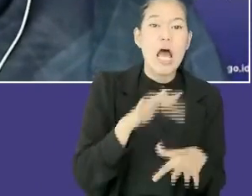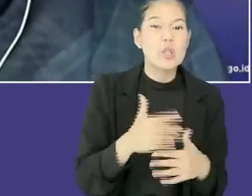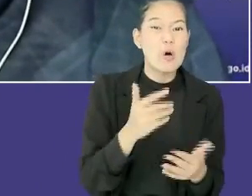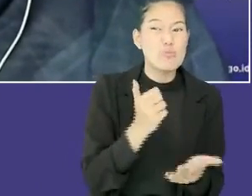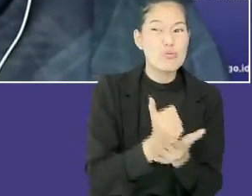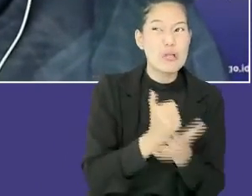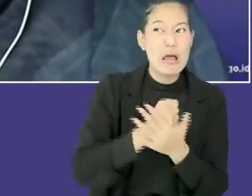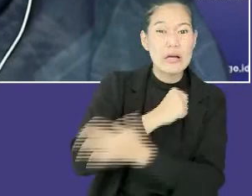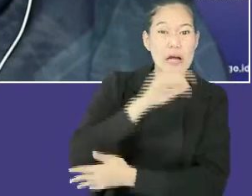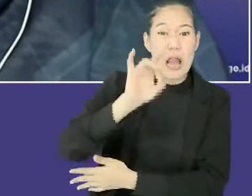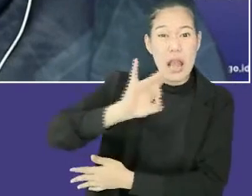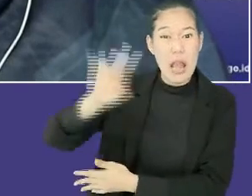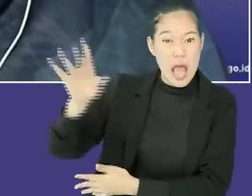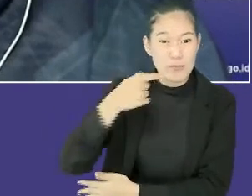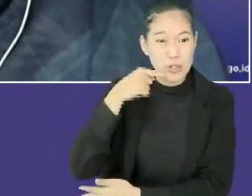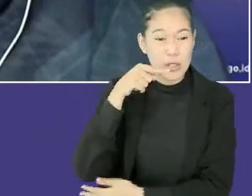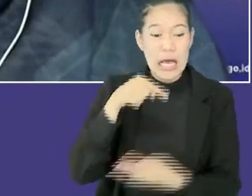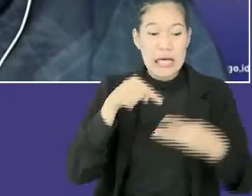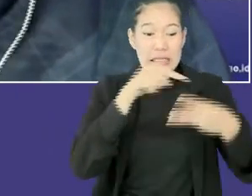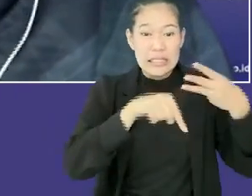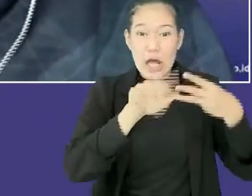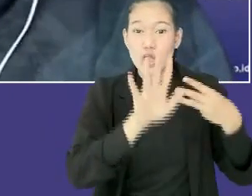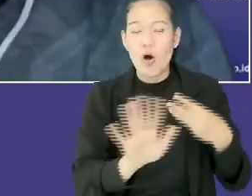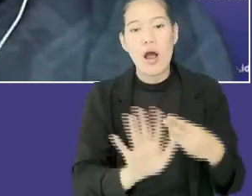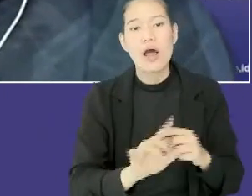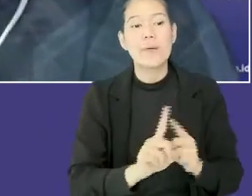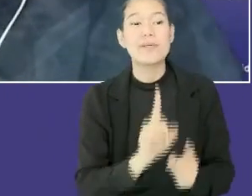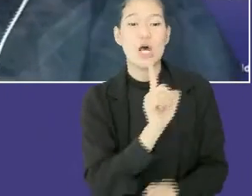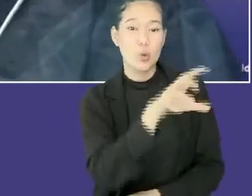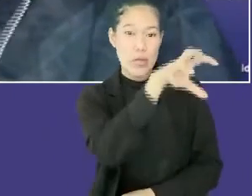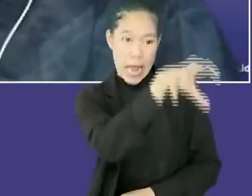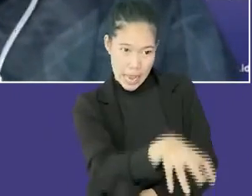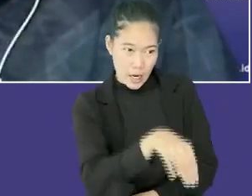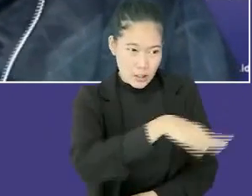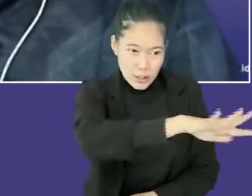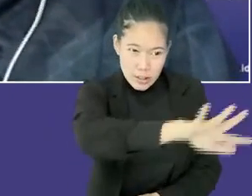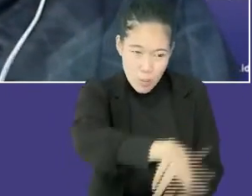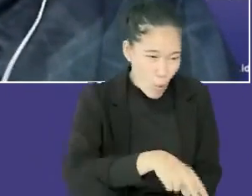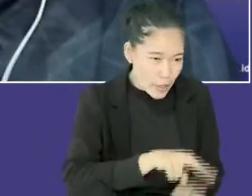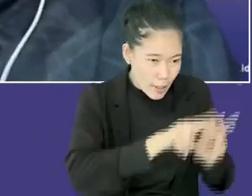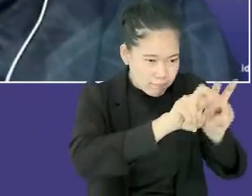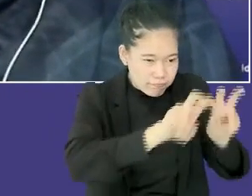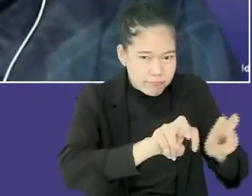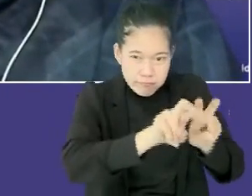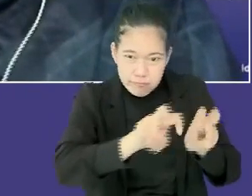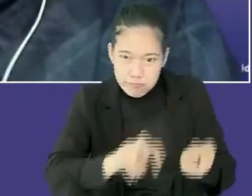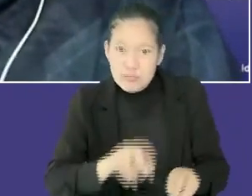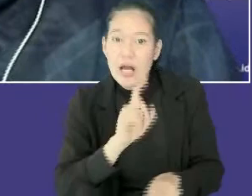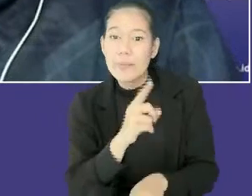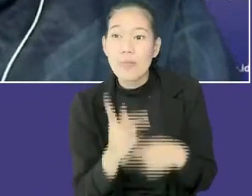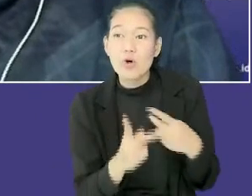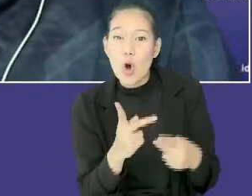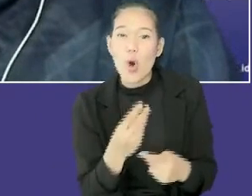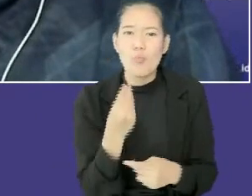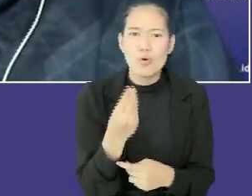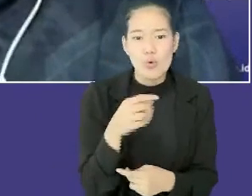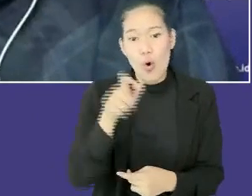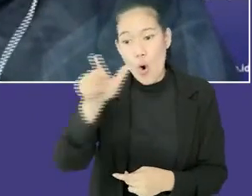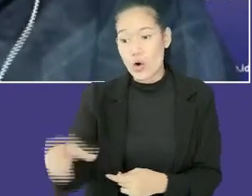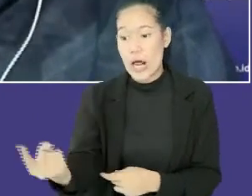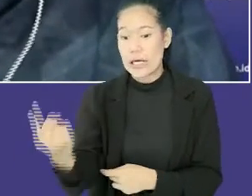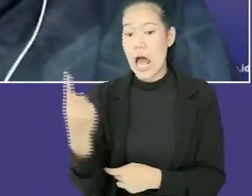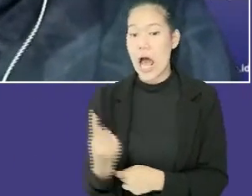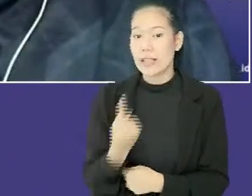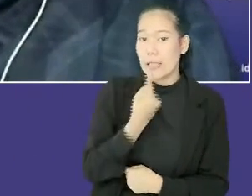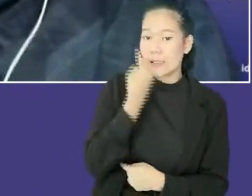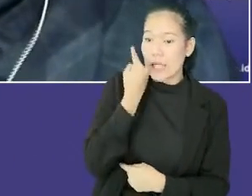negara lain malah bukan cuma seperti itu pokoknya satu daerah kita periksa semua karena kalau dilihat memang kita tunggu kontak perak